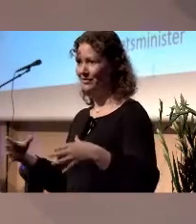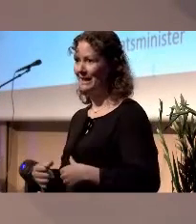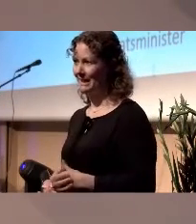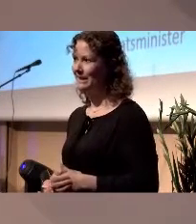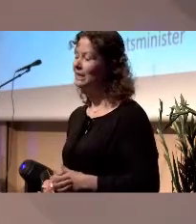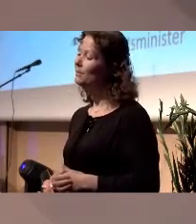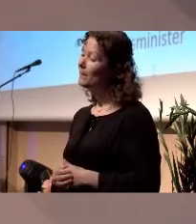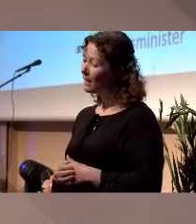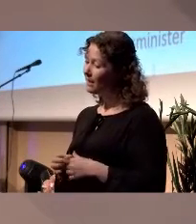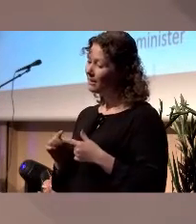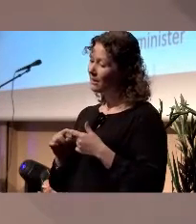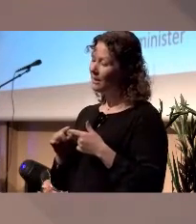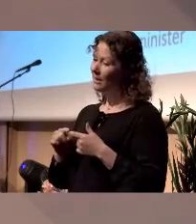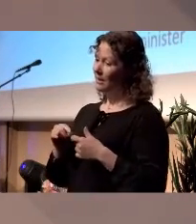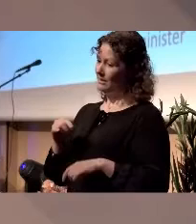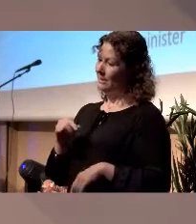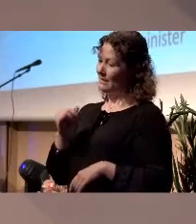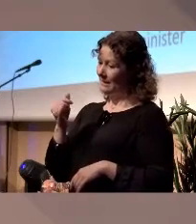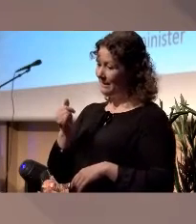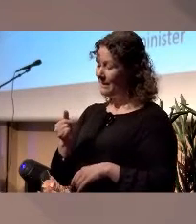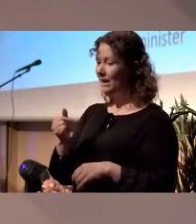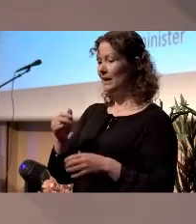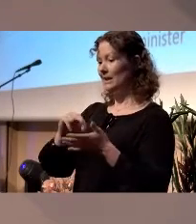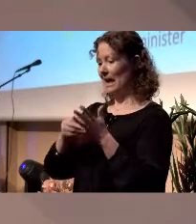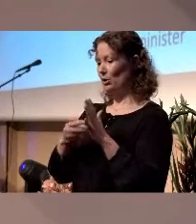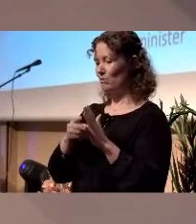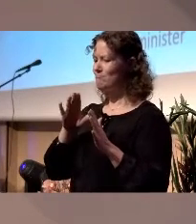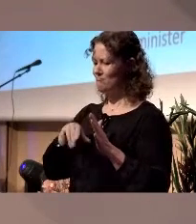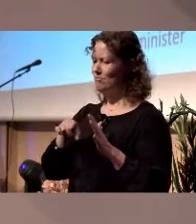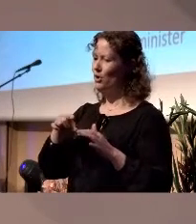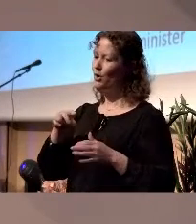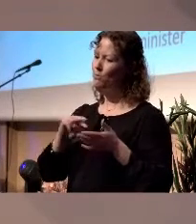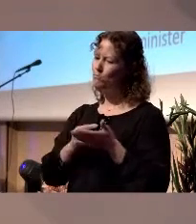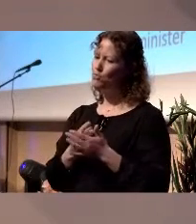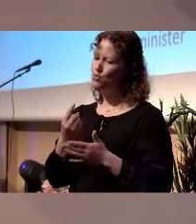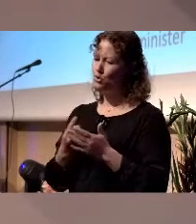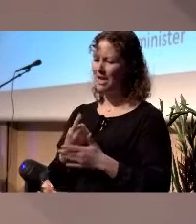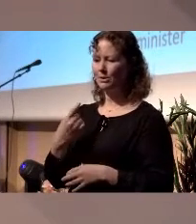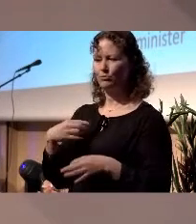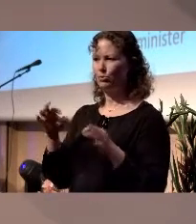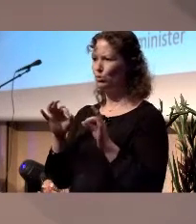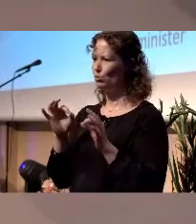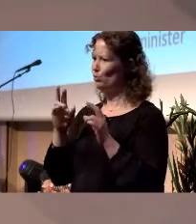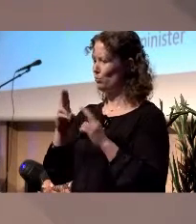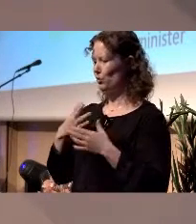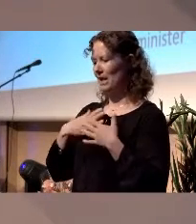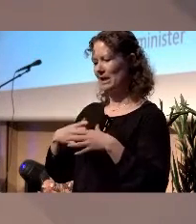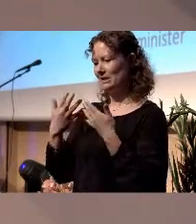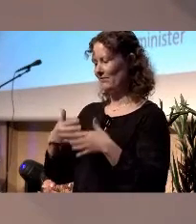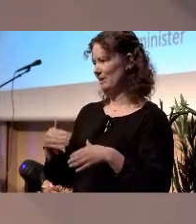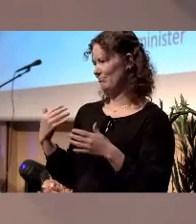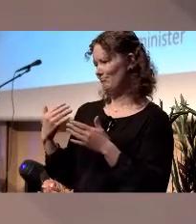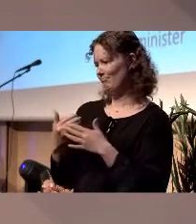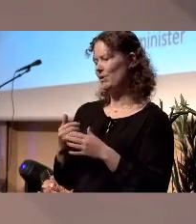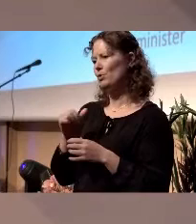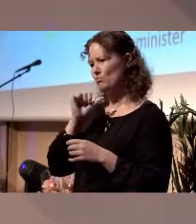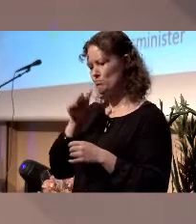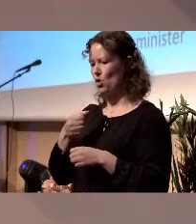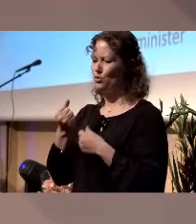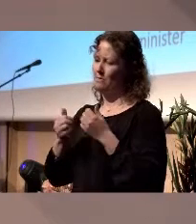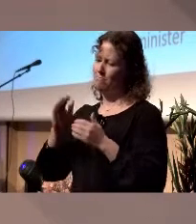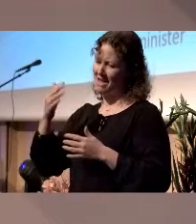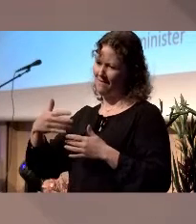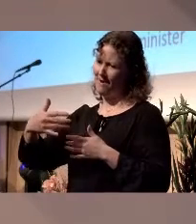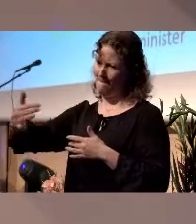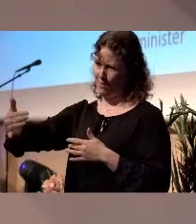i teknologi så er det muligheter som vi ikke har tatt i bruk i helsevesenet som vi bør gjøre mye mer av i årene fremover.